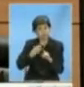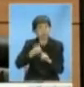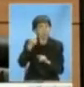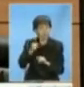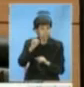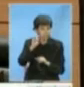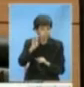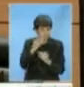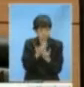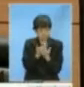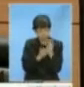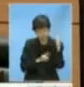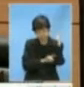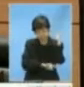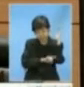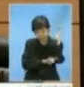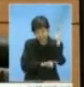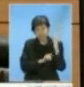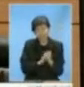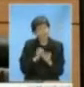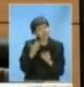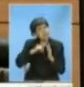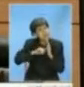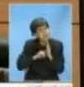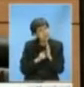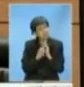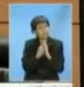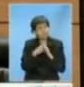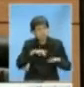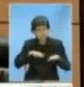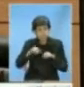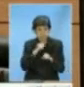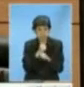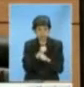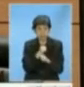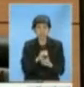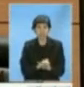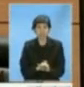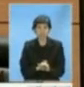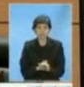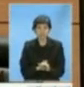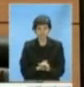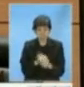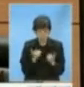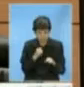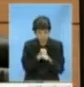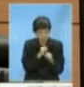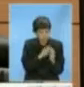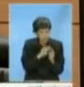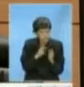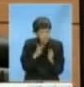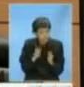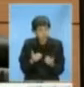ราคายางนับตั้งแต่วันที่เริ่มต้นในการบริหารประเทศและมาจนถึง